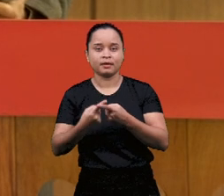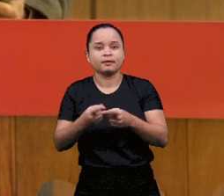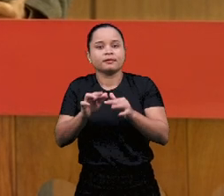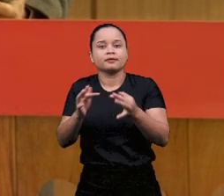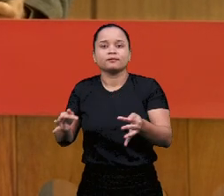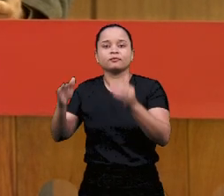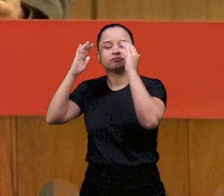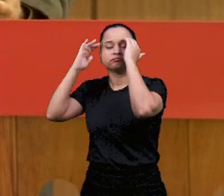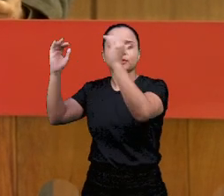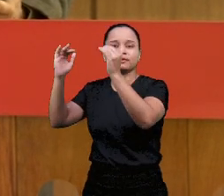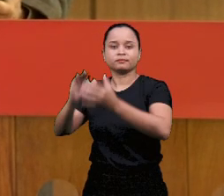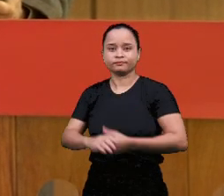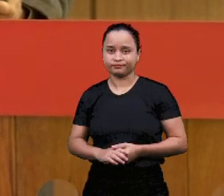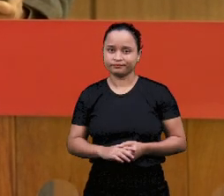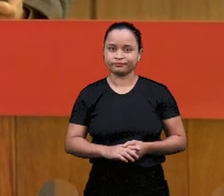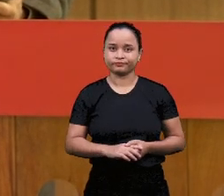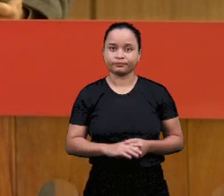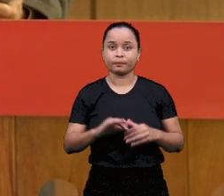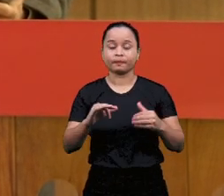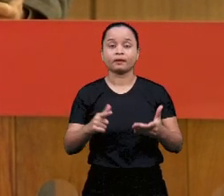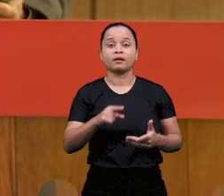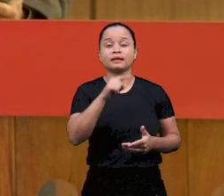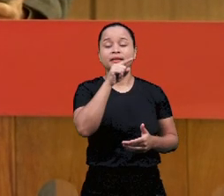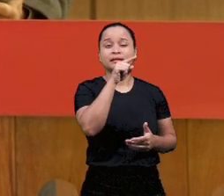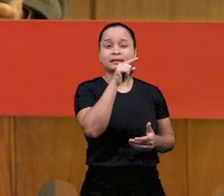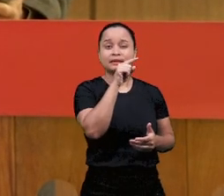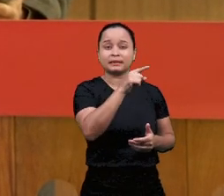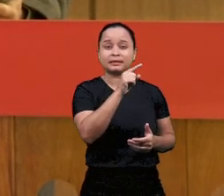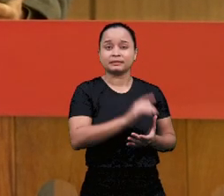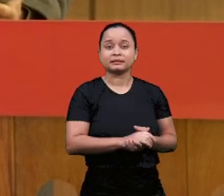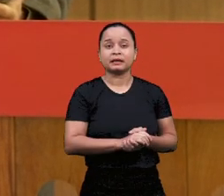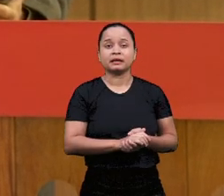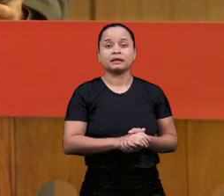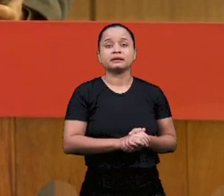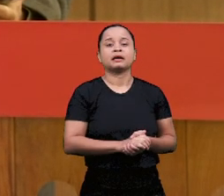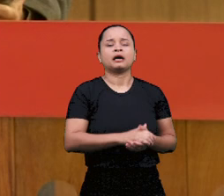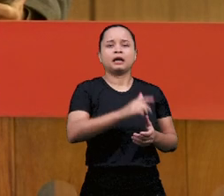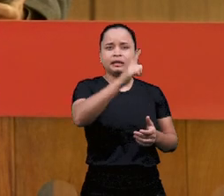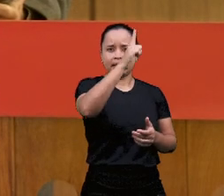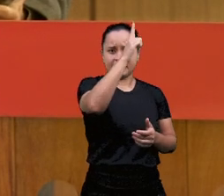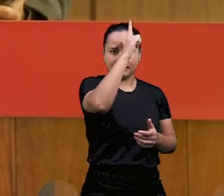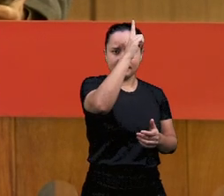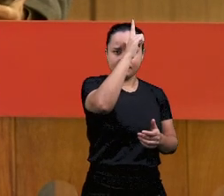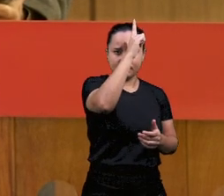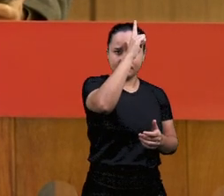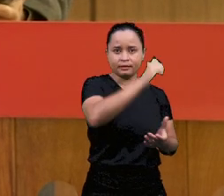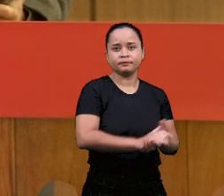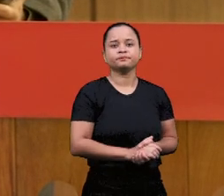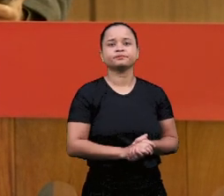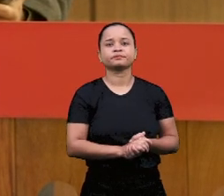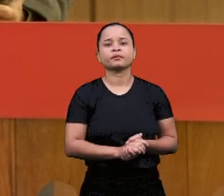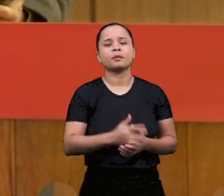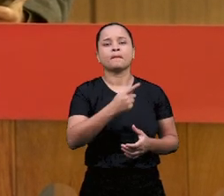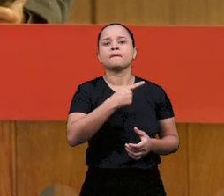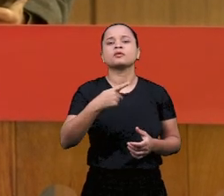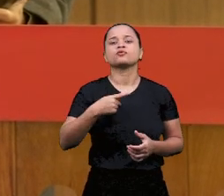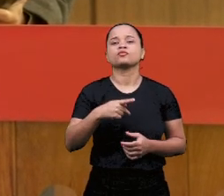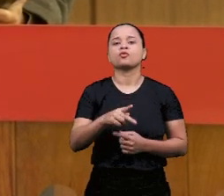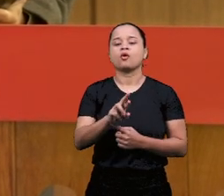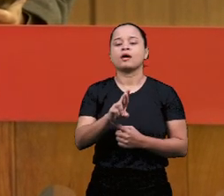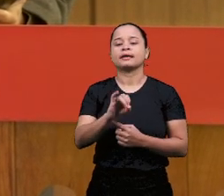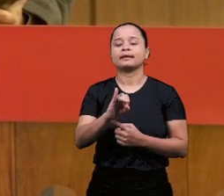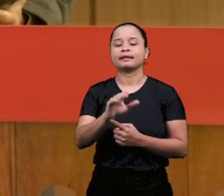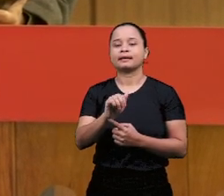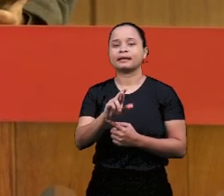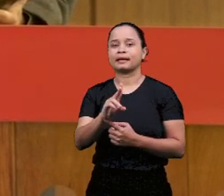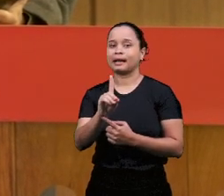collaboration des frères et sœurs de l'Allemagne, de l'église de Monique, le pasteur Ricardo Bravin. Les frères et sœurs ont dit Saül